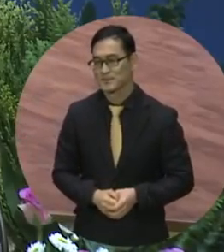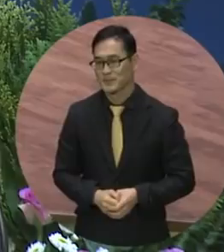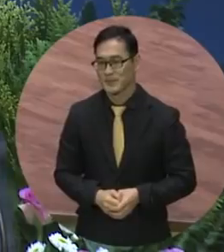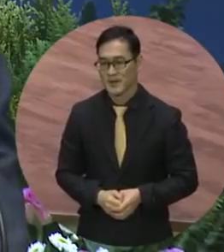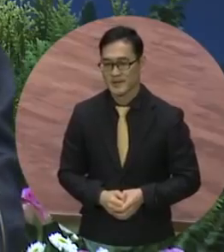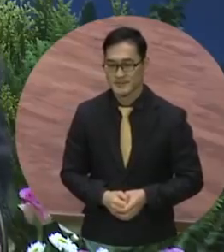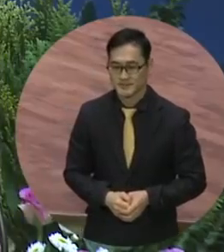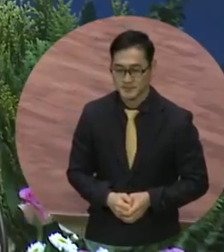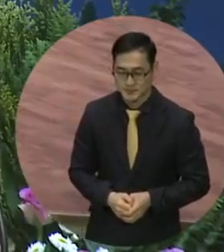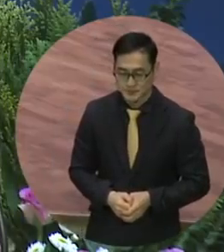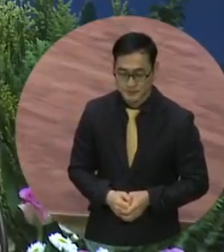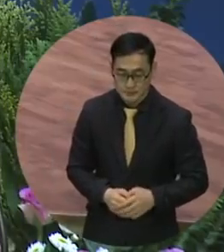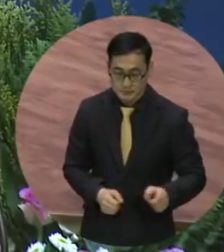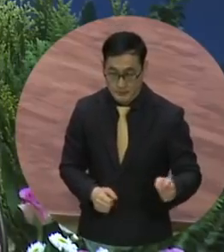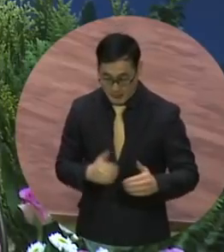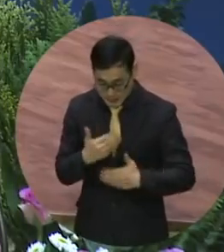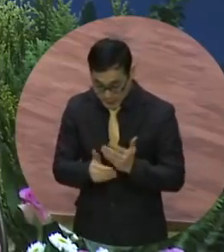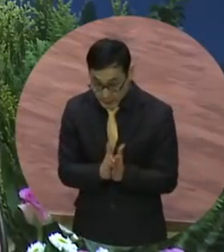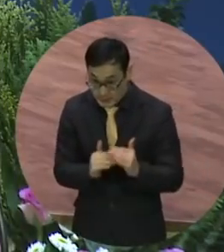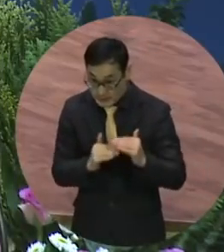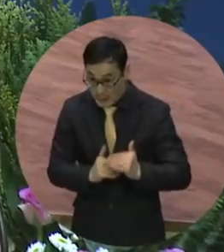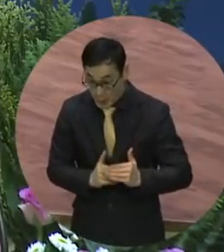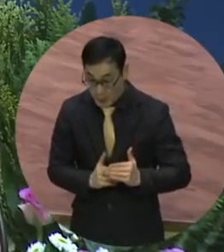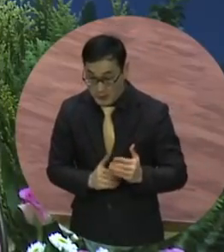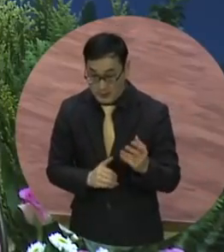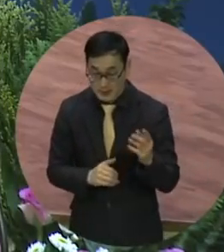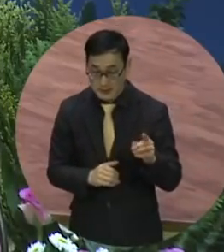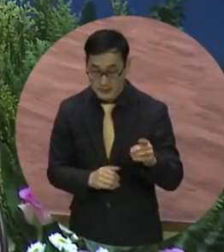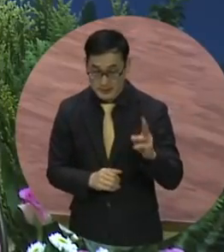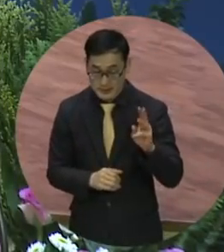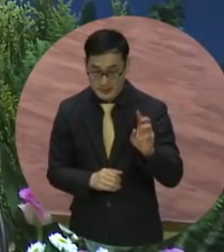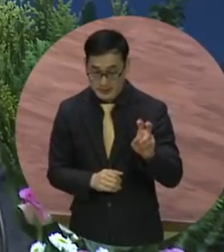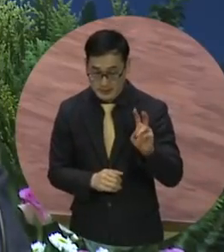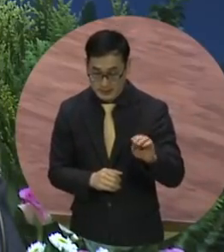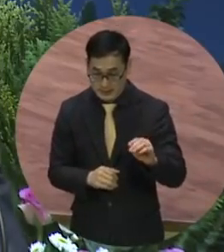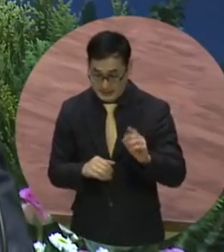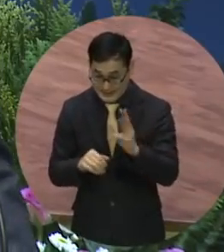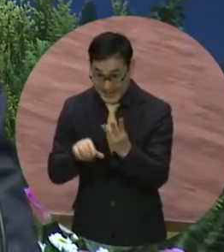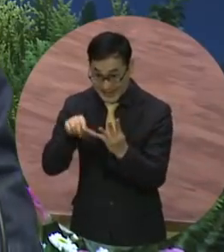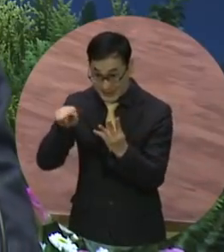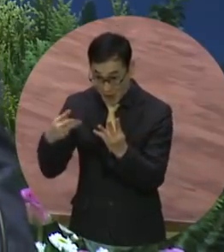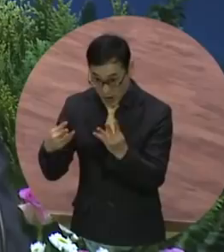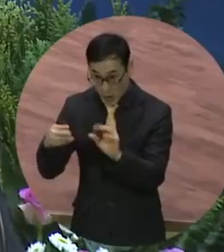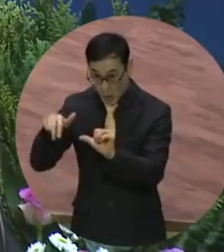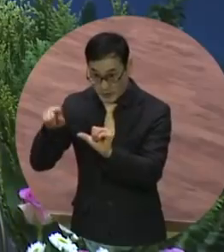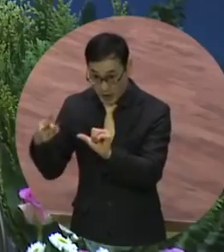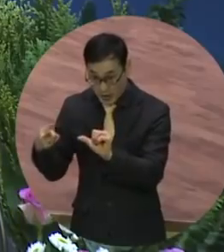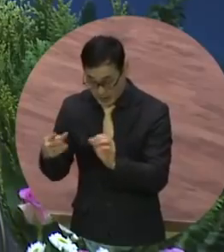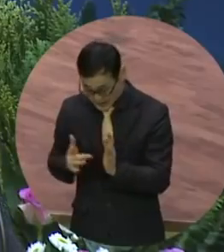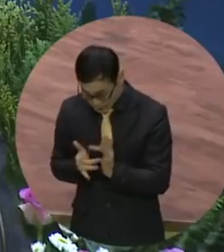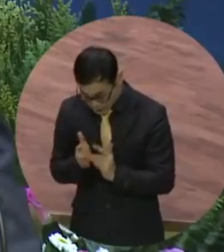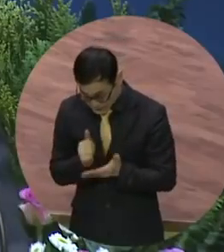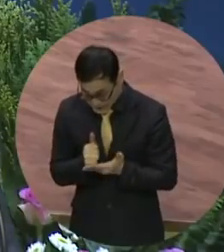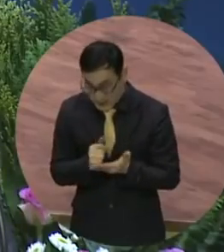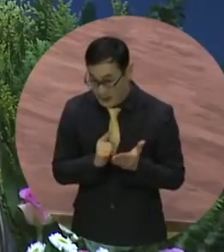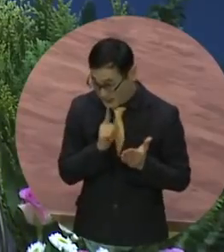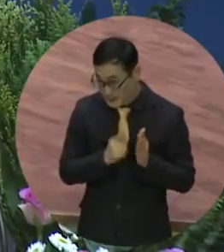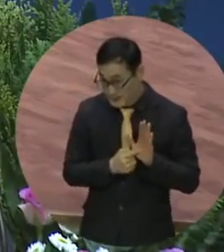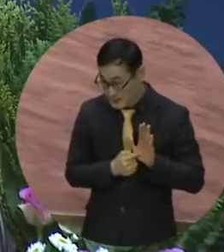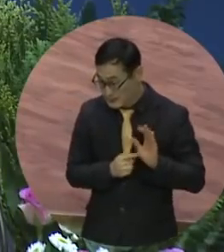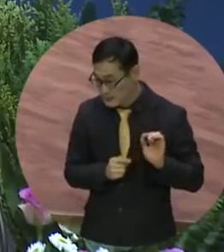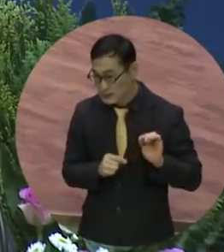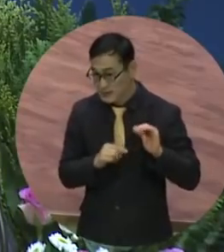본문 4절 5절을 보면 자 이들의 영적 상태를 예수님께서 단적으로 표현한 내용이 나옵니다.